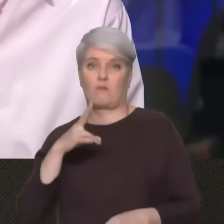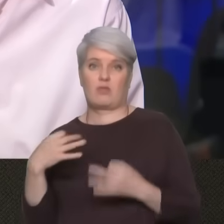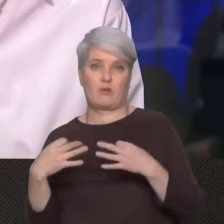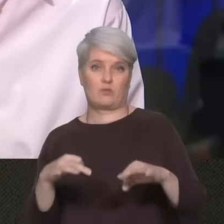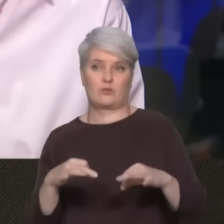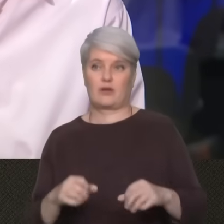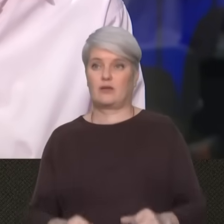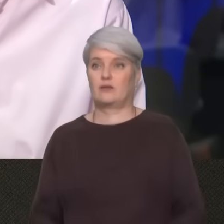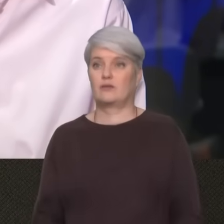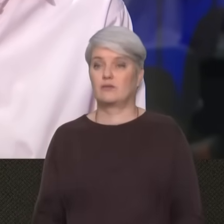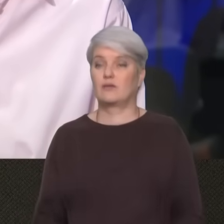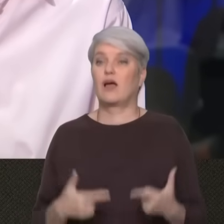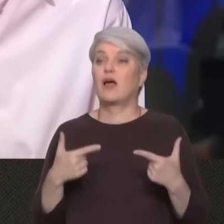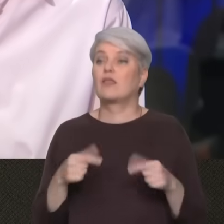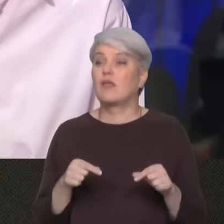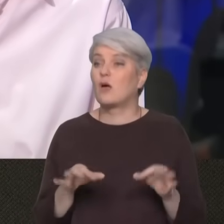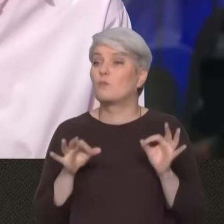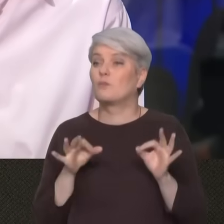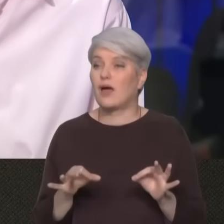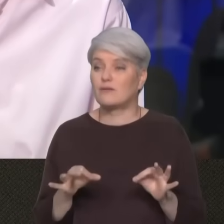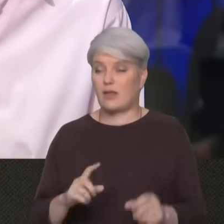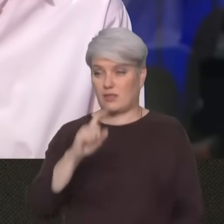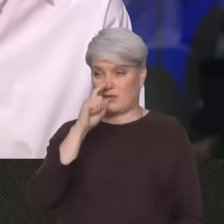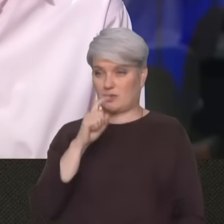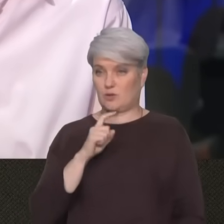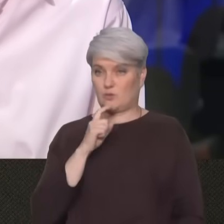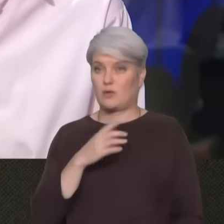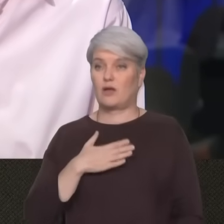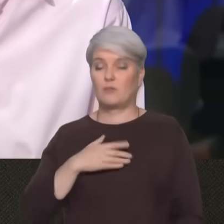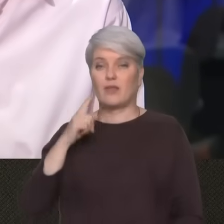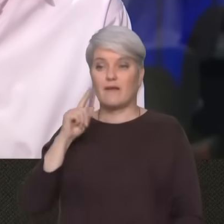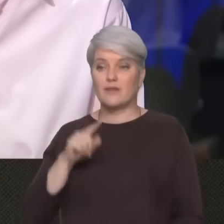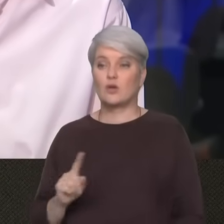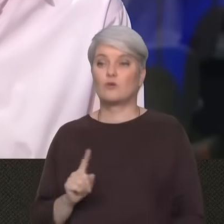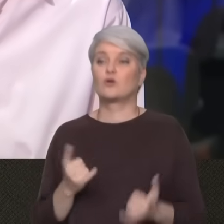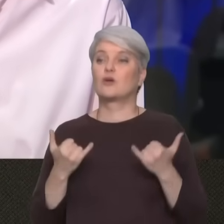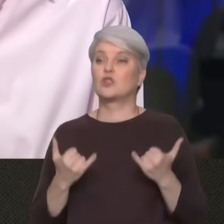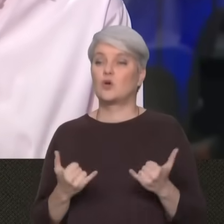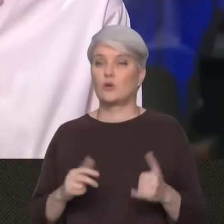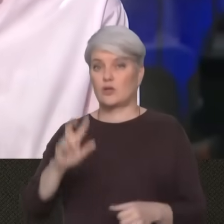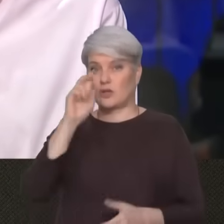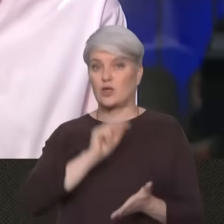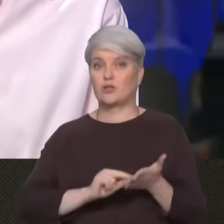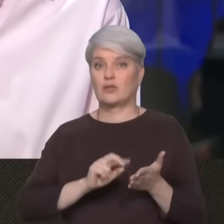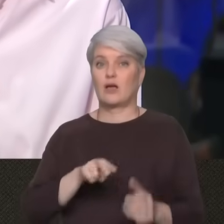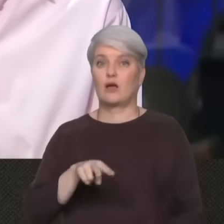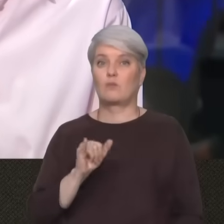не пускають. Де правда, не зрозуміло. Мені відомо, що сьогодні держсекретар